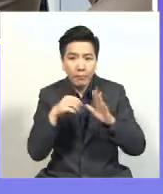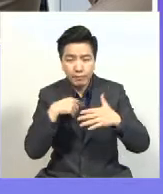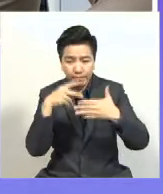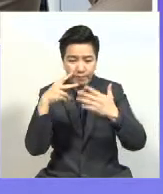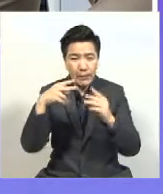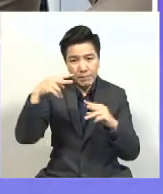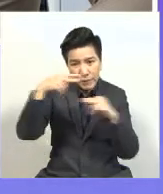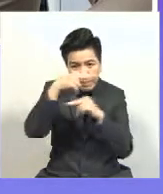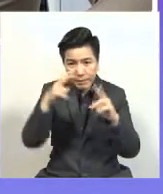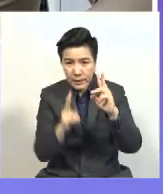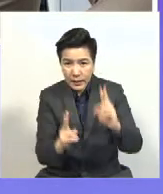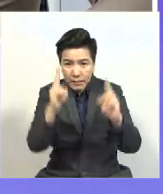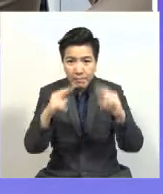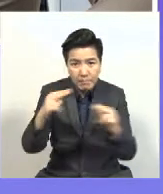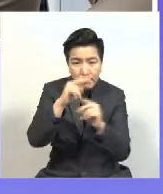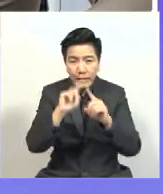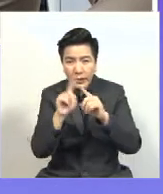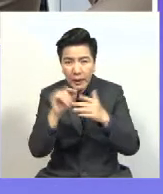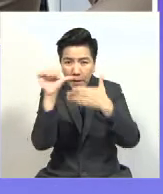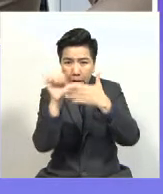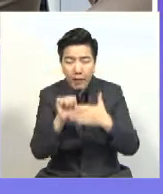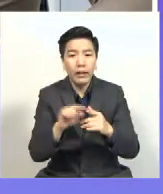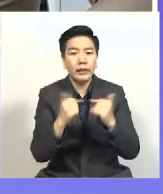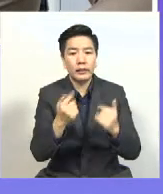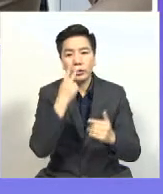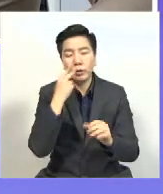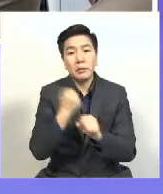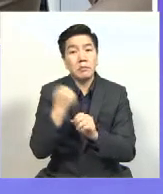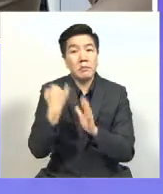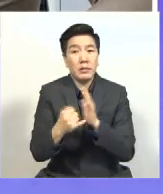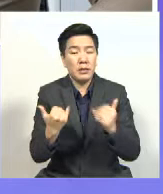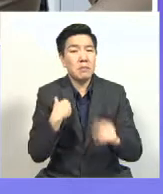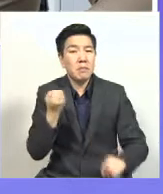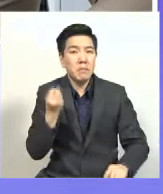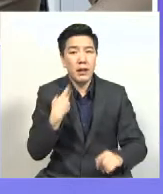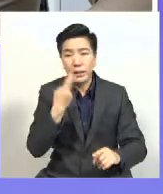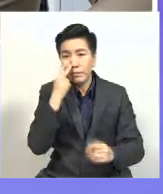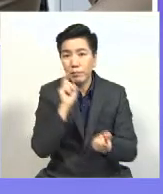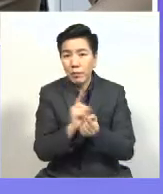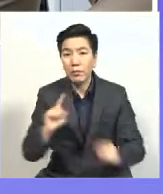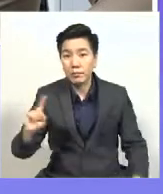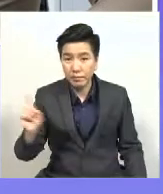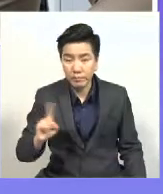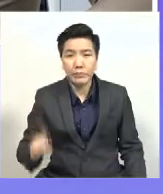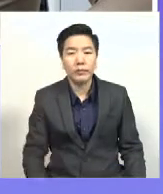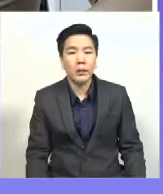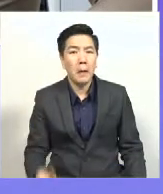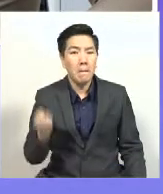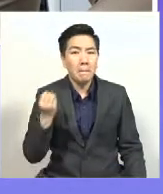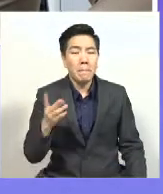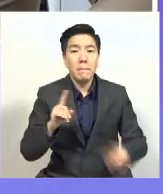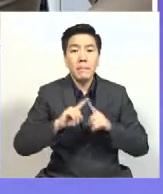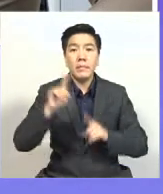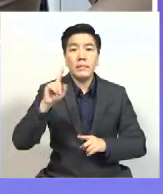ความเสียหายครับ ส่วนใหญ่ที่เราพบความผิดเนี่ยนะฮะเป็นการกระทำลักษณะไหนฮะ ถ้าเยอะที่สุดเนี่ยจะเป็นเรื่